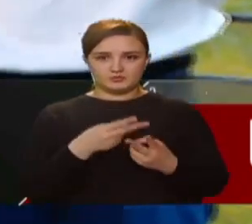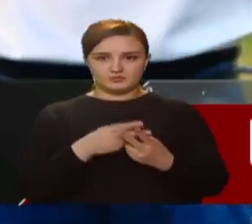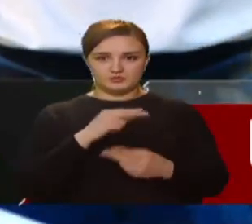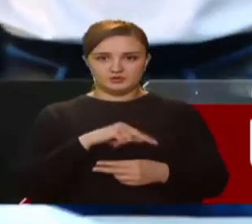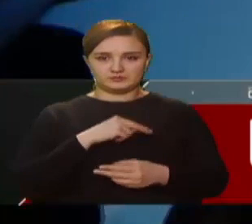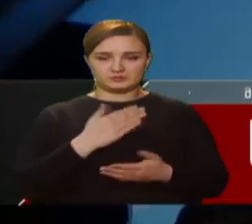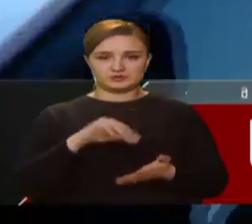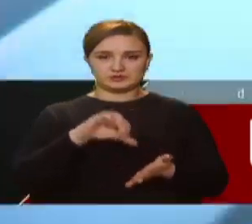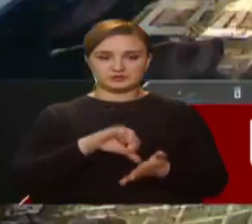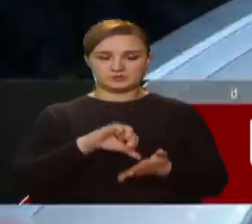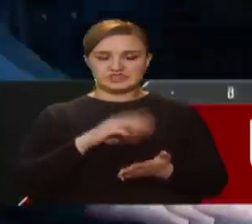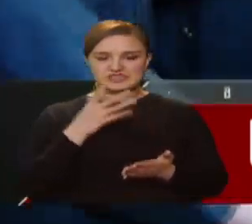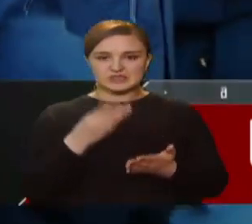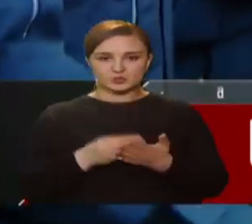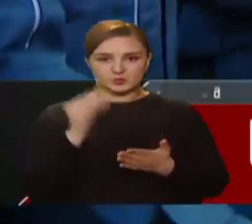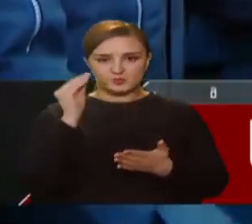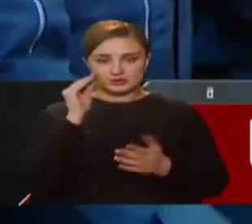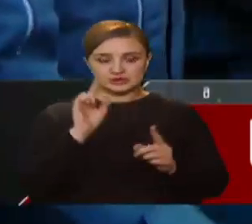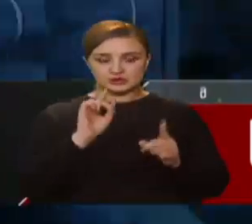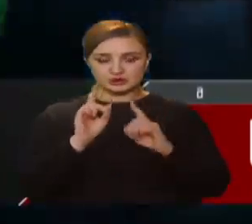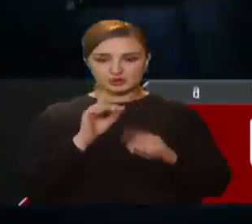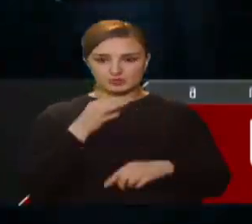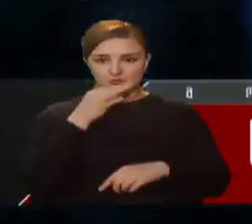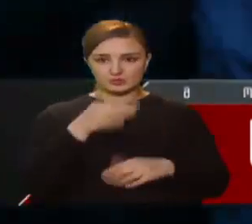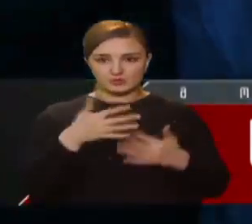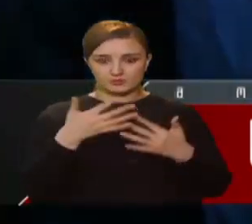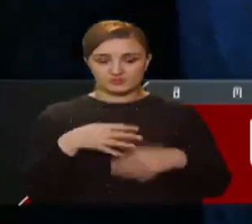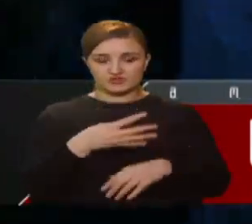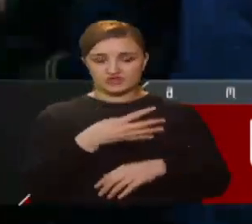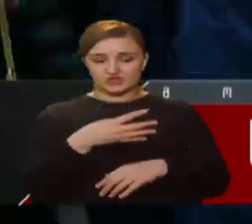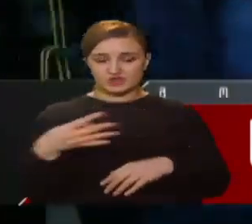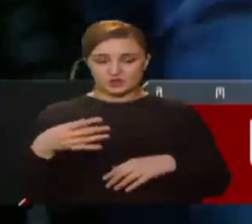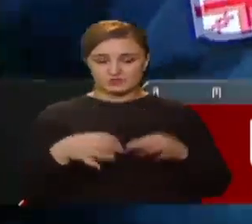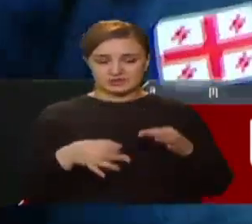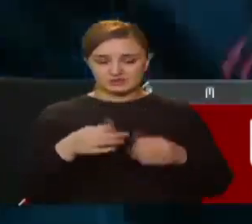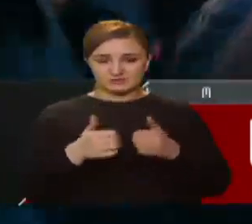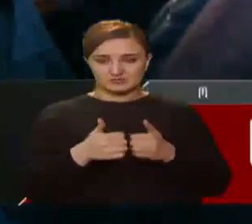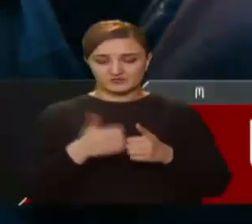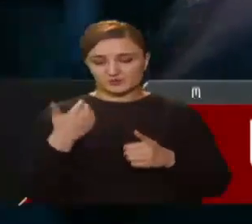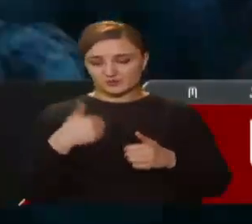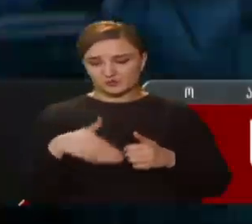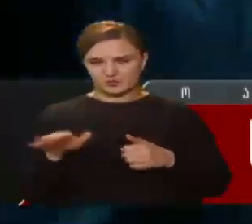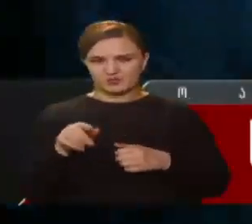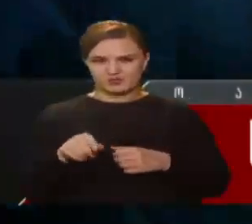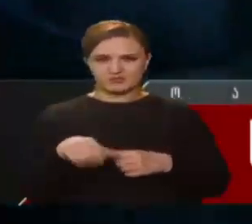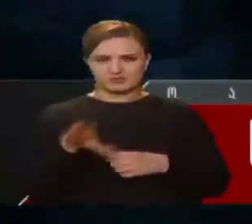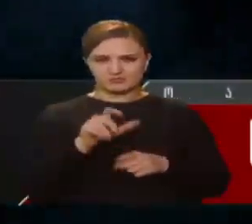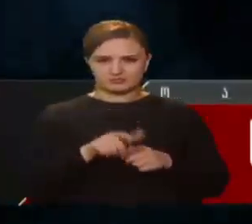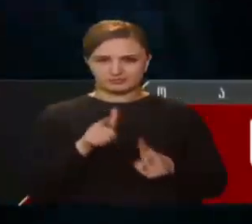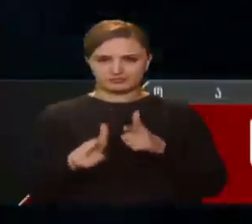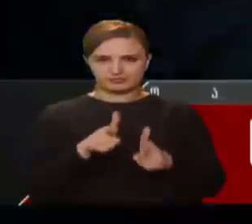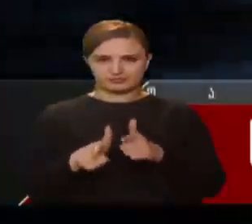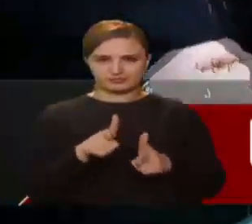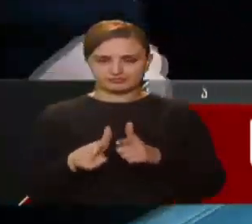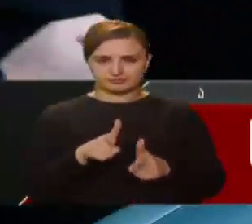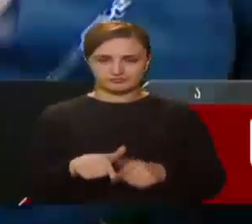სამსახურის წარმომადგენელმა საკუთარი პოზიცია სხდომაზე დააფიქსირა, შენობის და სასამართლოს მიმდებარე ტერიტორიის დატოვება კი მისთვის არც ისე მარტივი